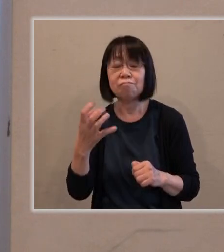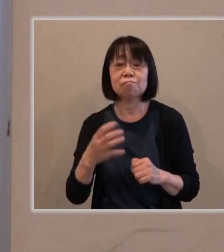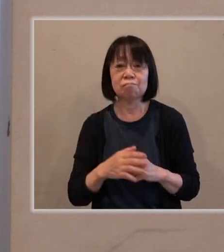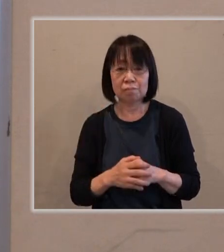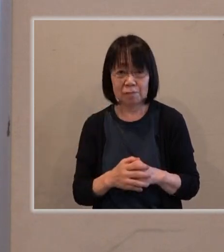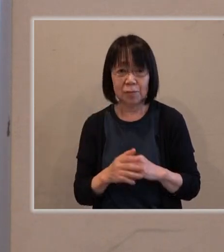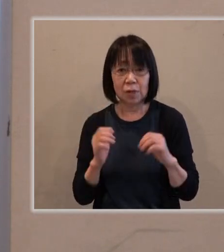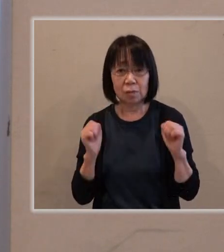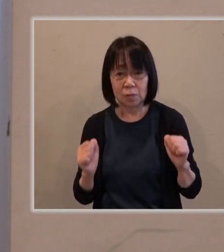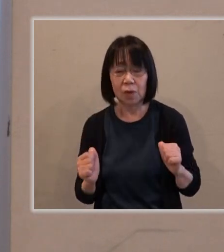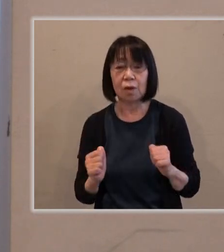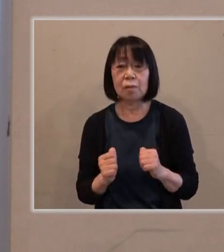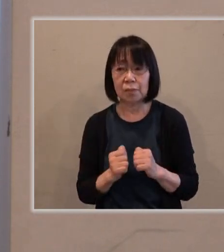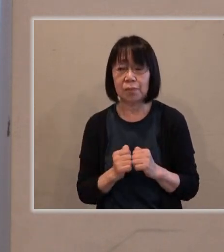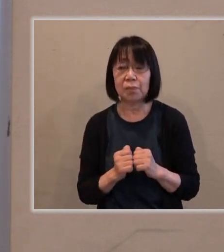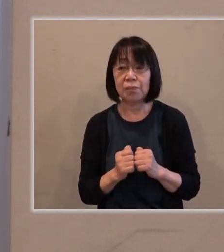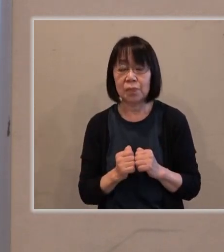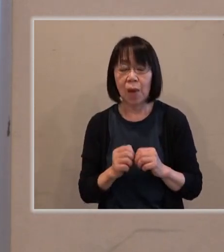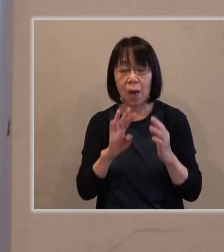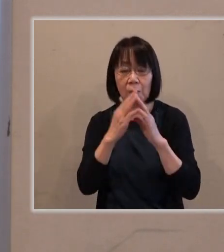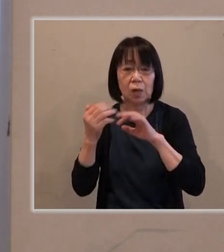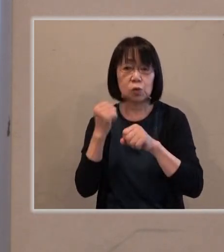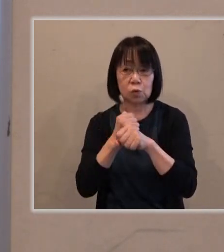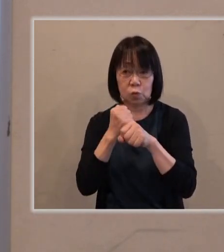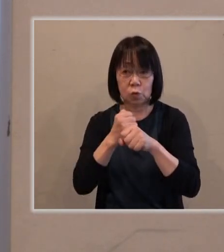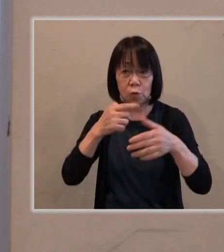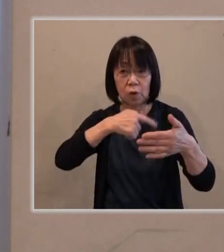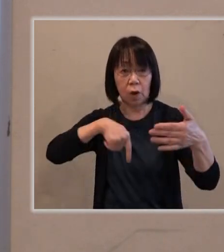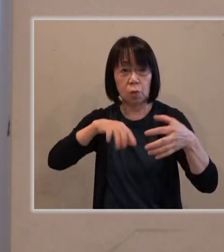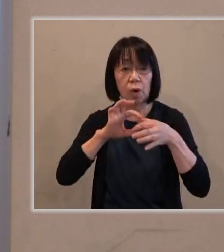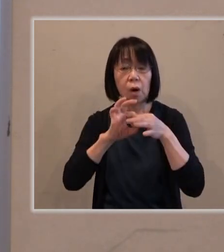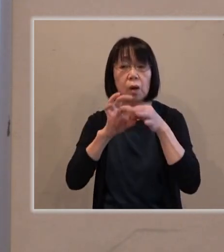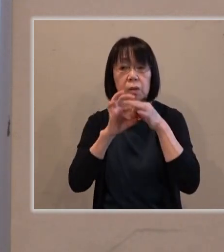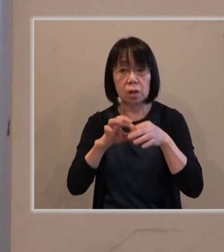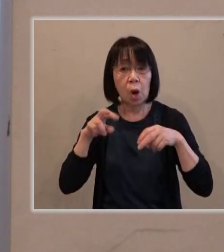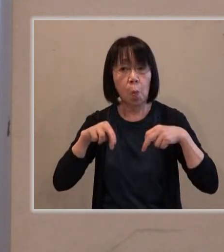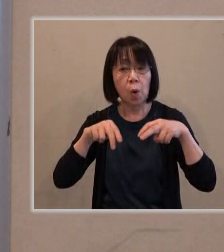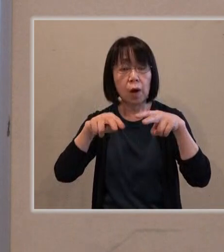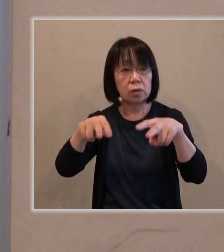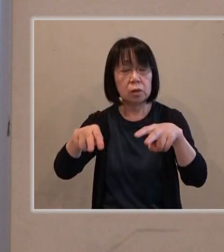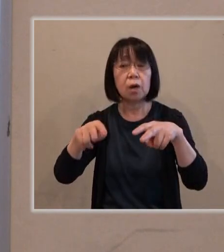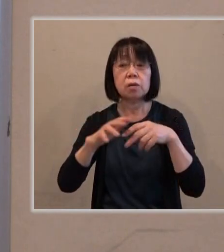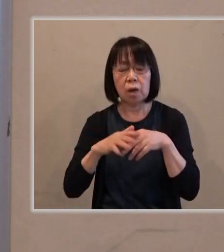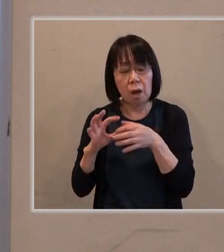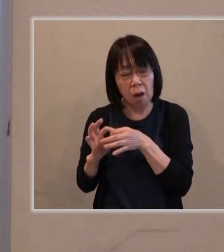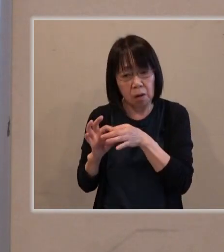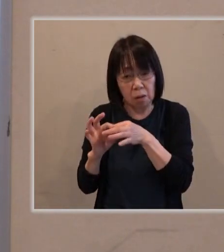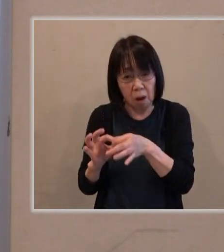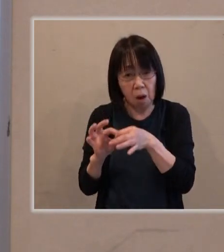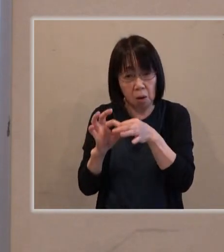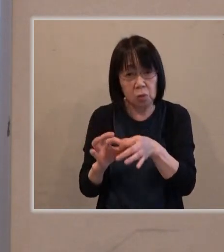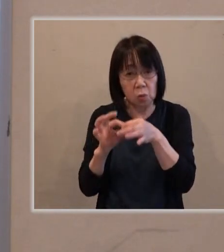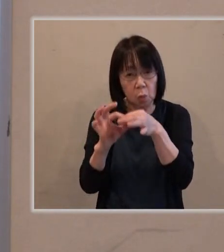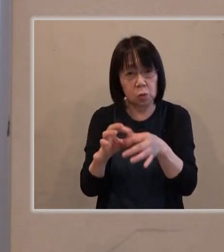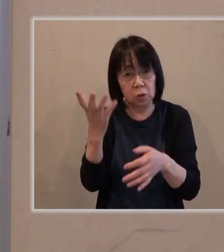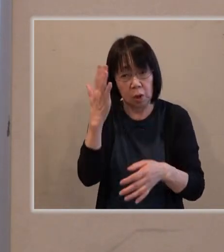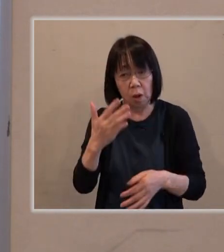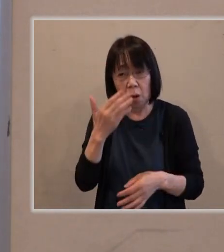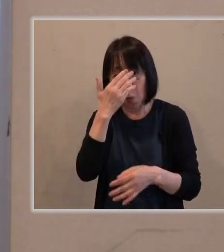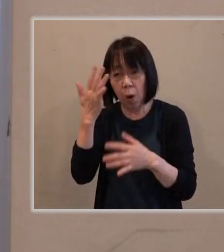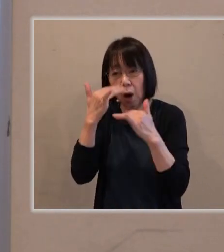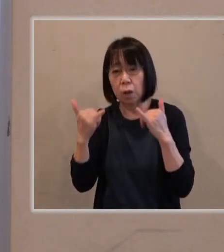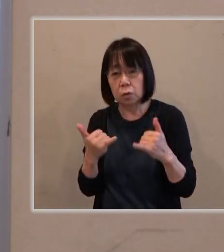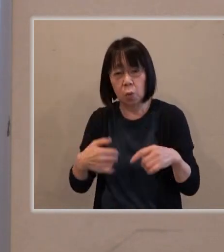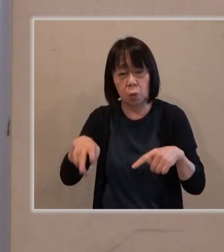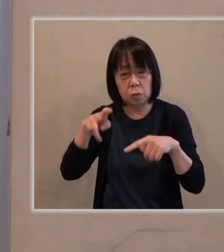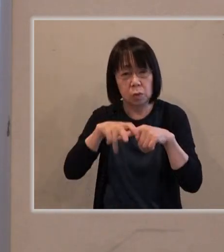かボランティアさんいろんな街づくりの中の関わりの中でも継続しないって、もう若い人たちがなかなか